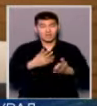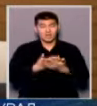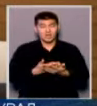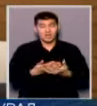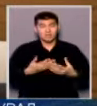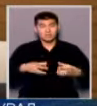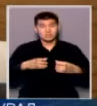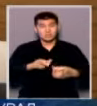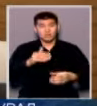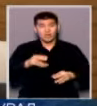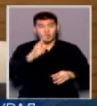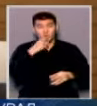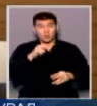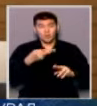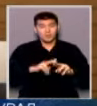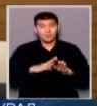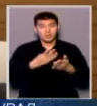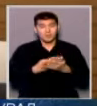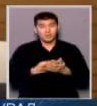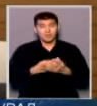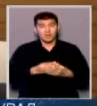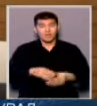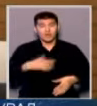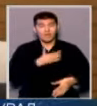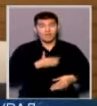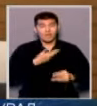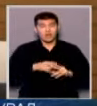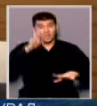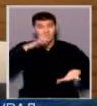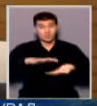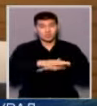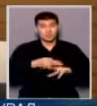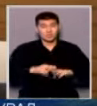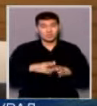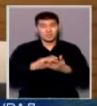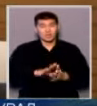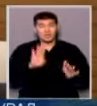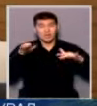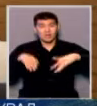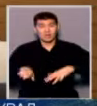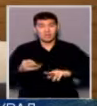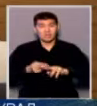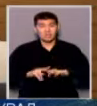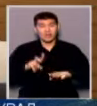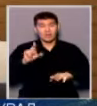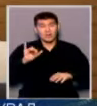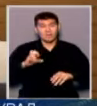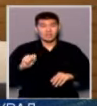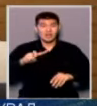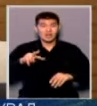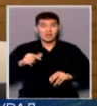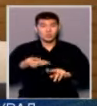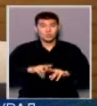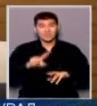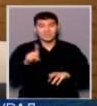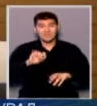2004 года под номером 59 число объектов особого государственного значения вошли Каспийское море, озера Балхаш, Алакой, Жайсан